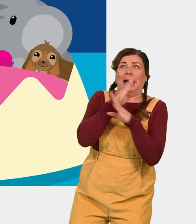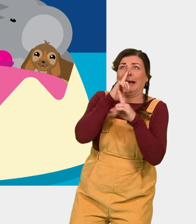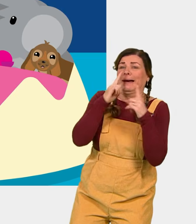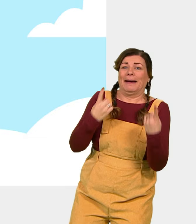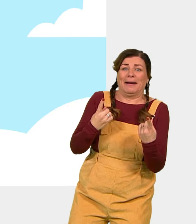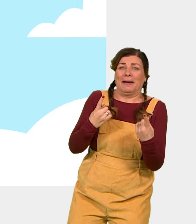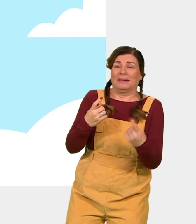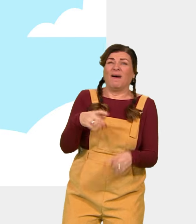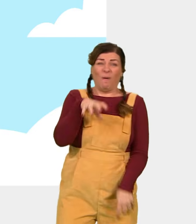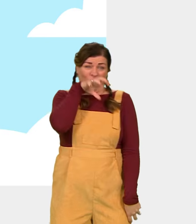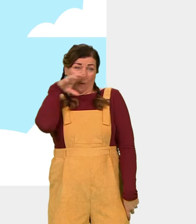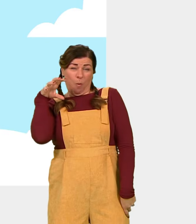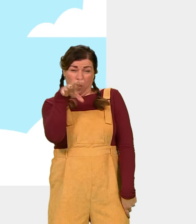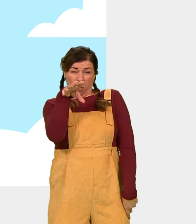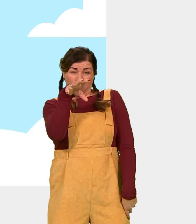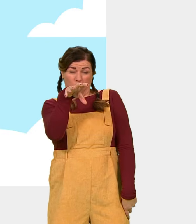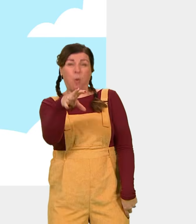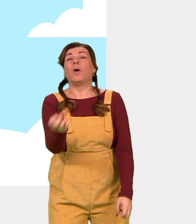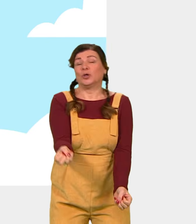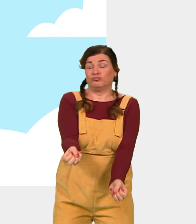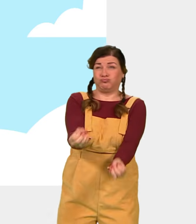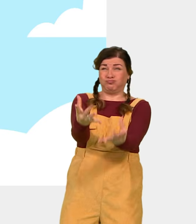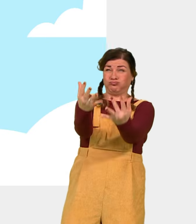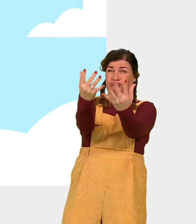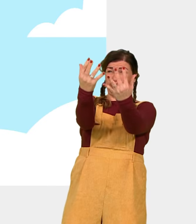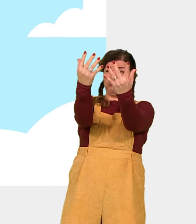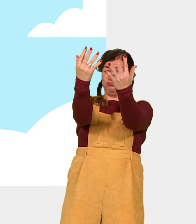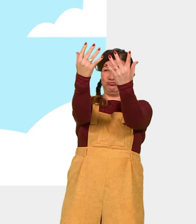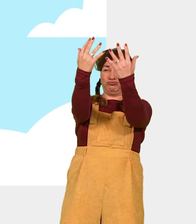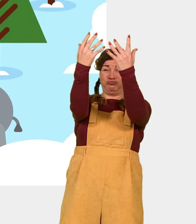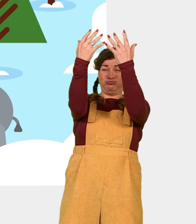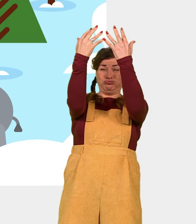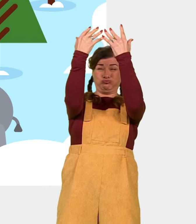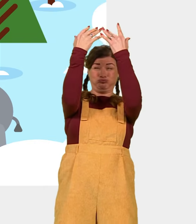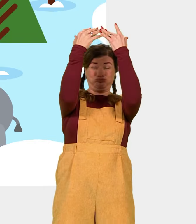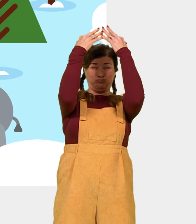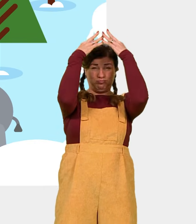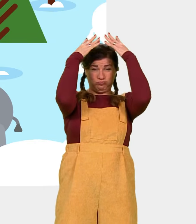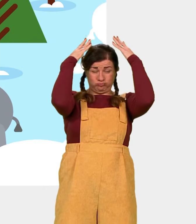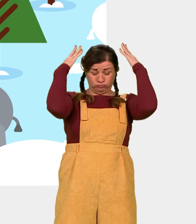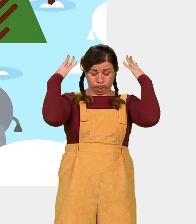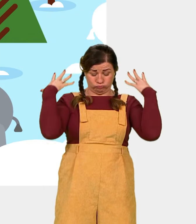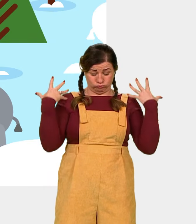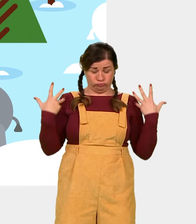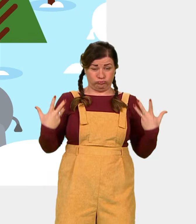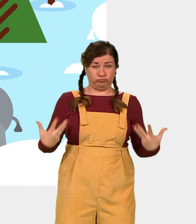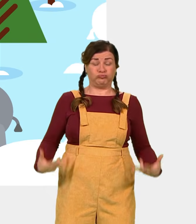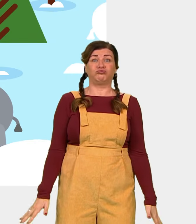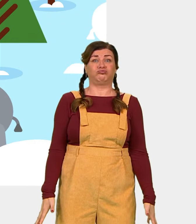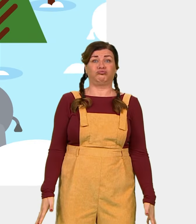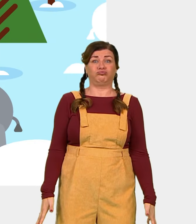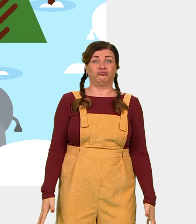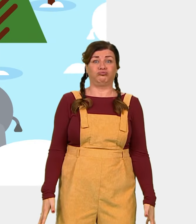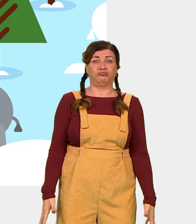amser i guddio, chwistrellodd plwmp yr holl eira o'i drwnc, nes fod bolgi wedi ei